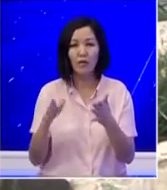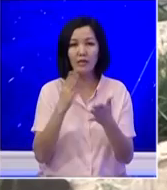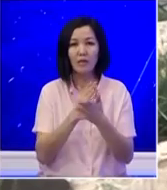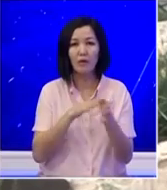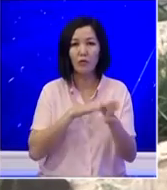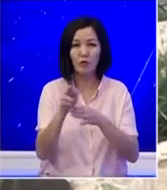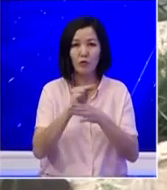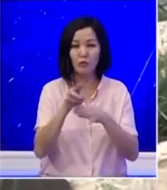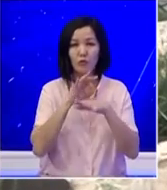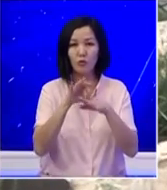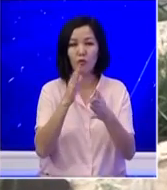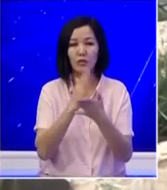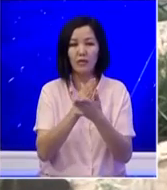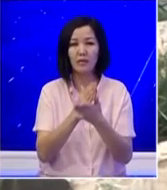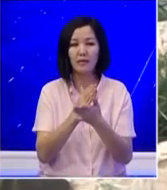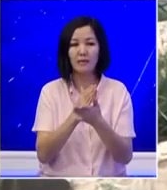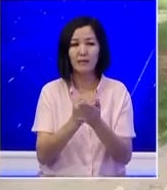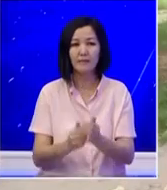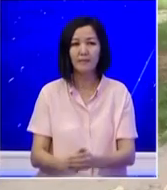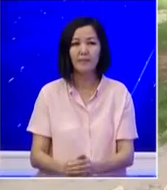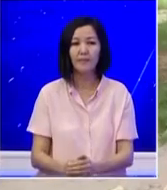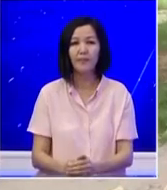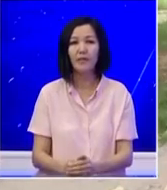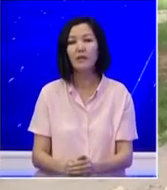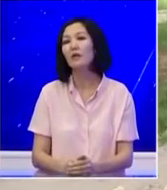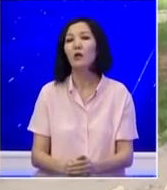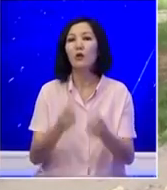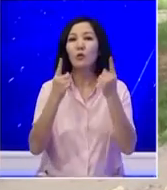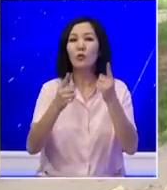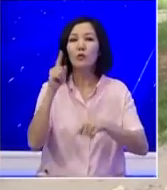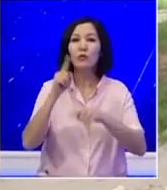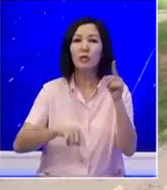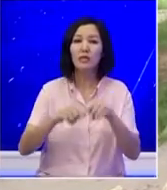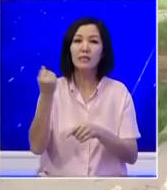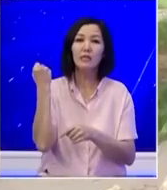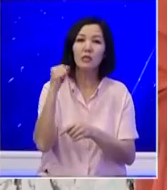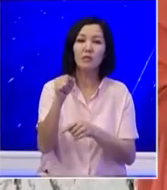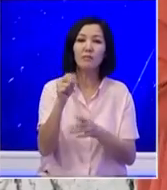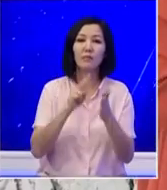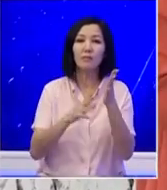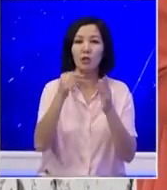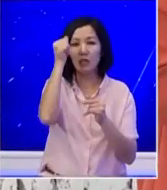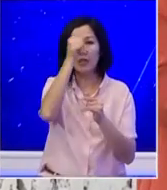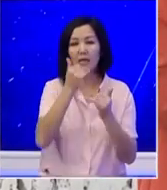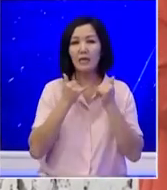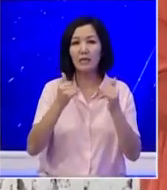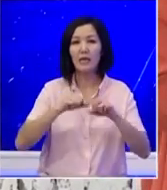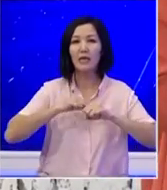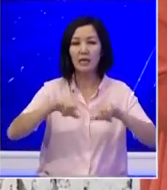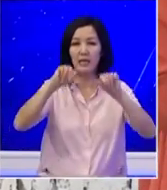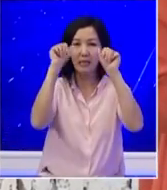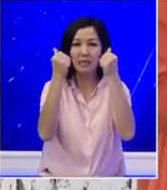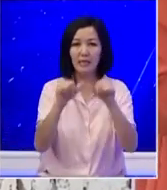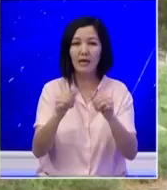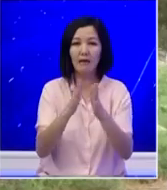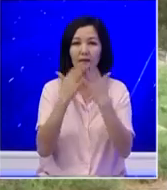күрделі жөндеу жұмыстары жүргізілуде қазіргі таңда. Айта кетейік, ұлы жеңістің 75 жылдық мерейтойына орай ерліктің даңқы, елдіктің нарқы атты